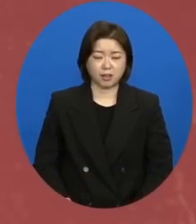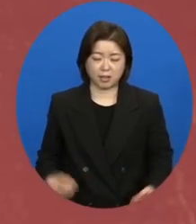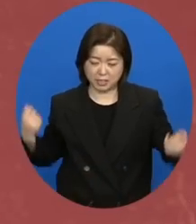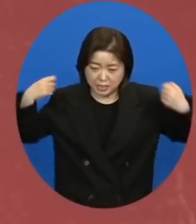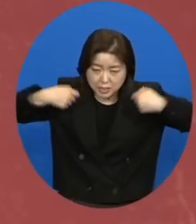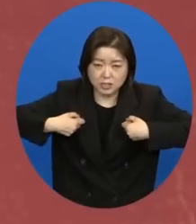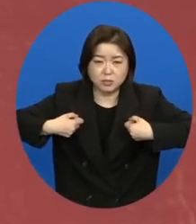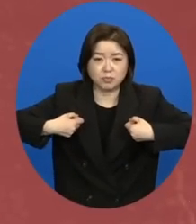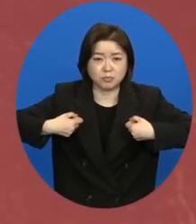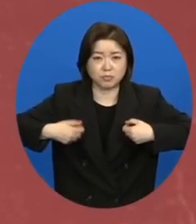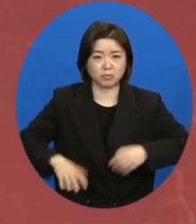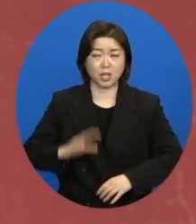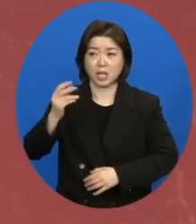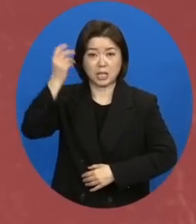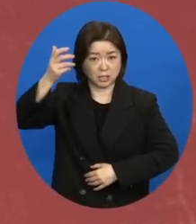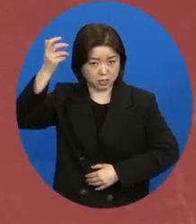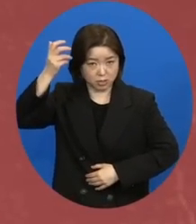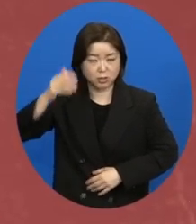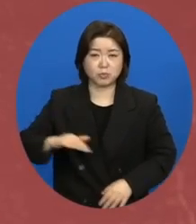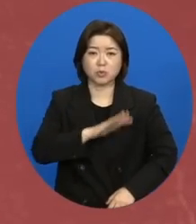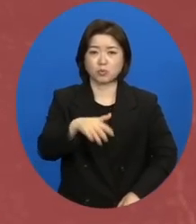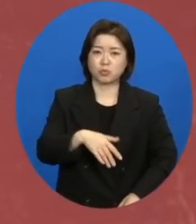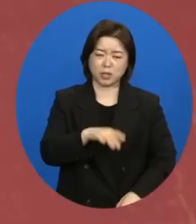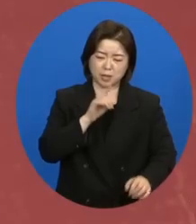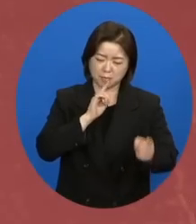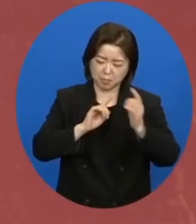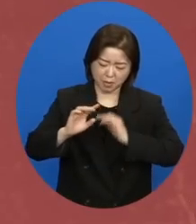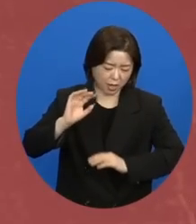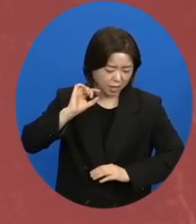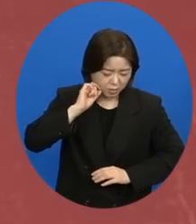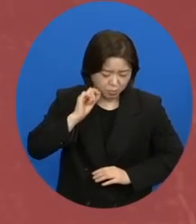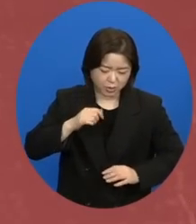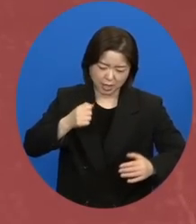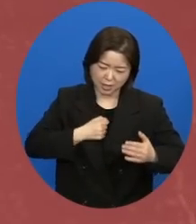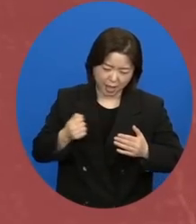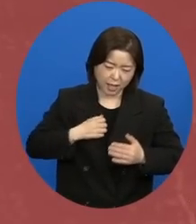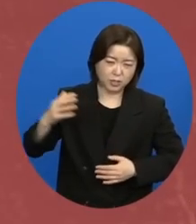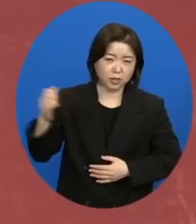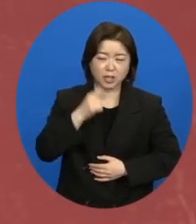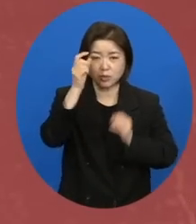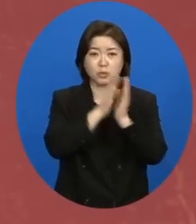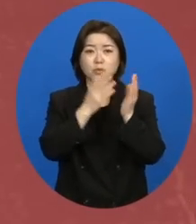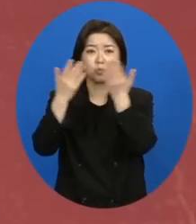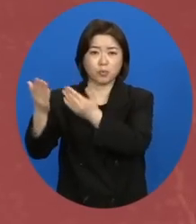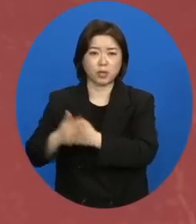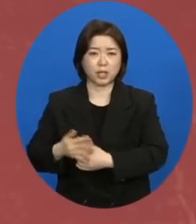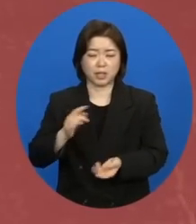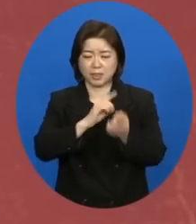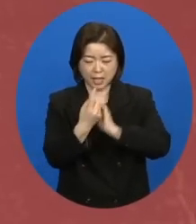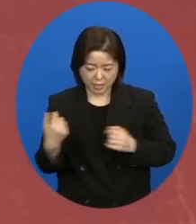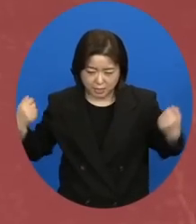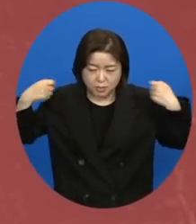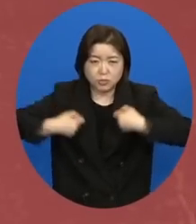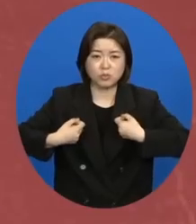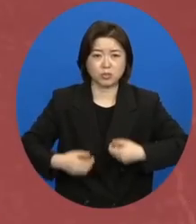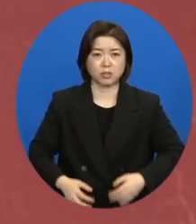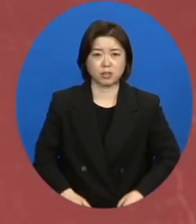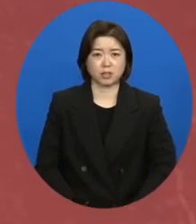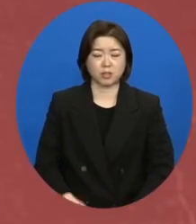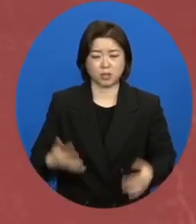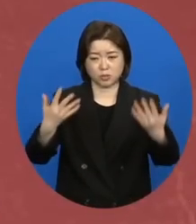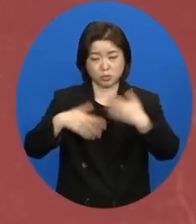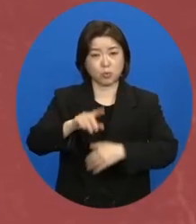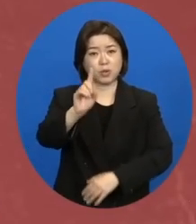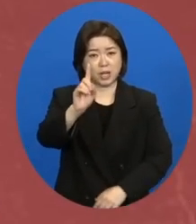짐꾼이라는 거예요. 성령님도 우리에게 말할 수 없는 탄식으로 이래서 기도해 주겠다는 거예요. 기도의 짐을 대신 줘주겠다고. 조건은